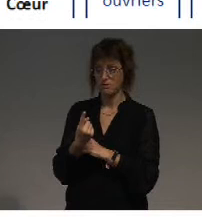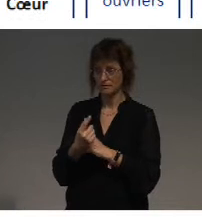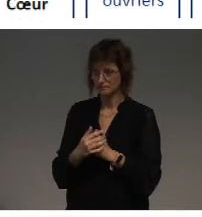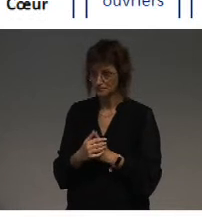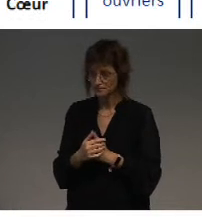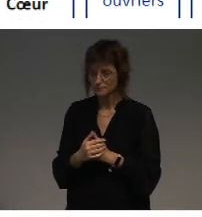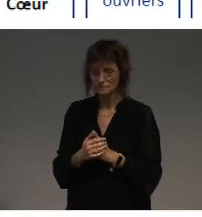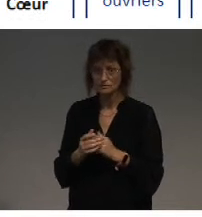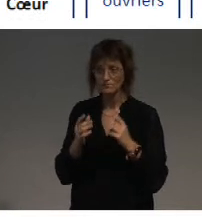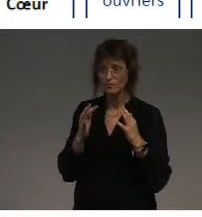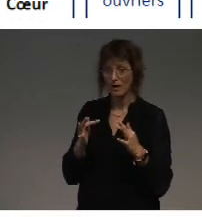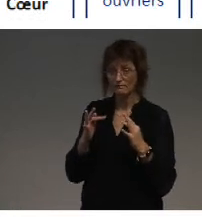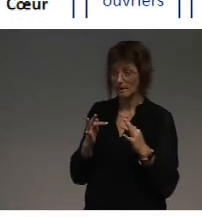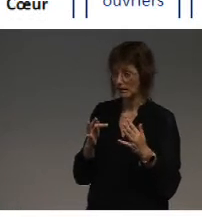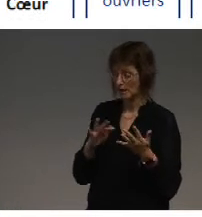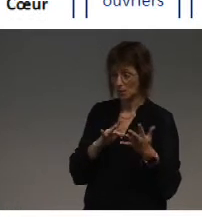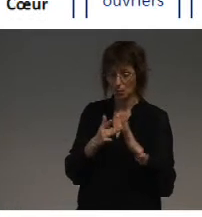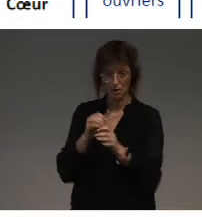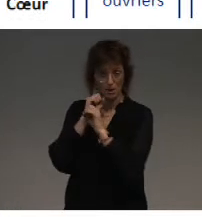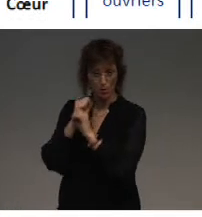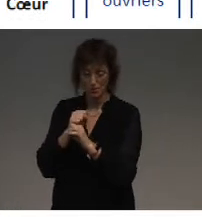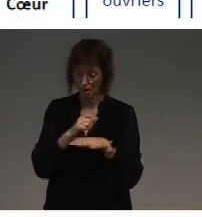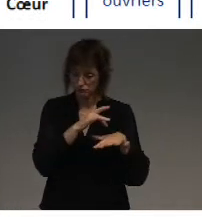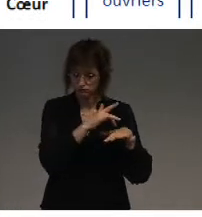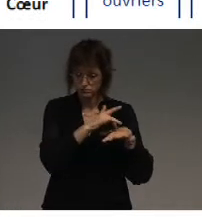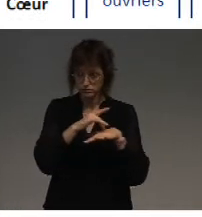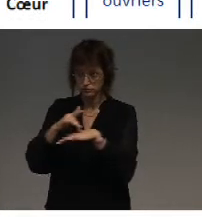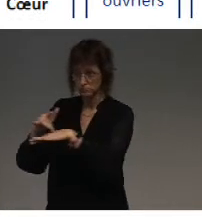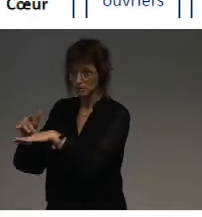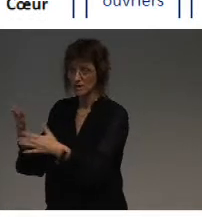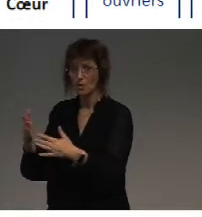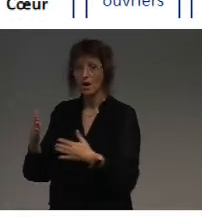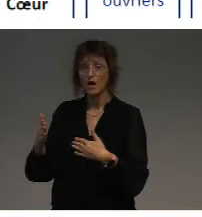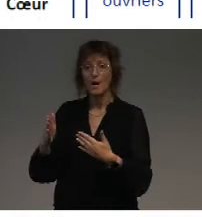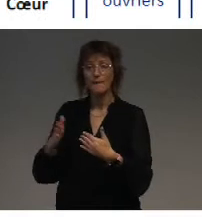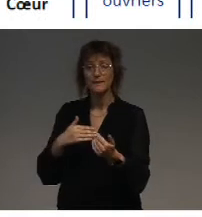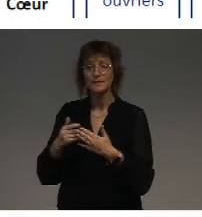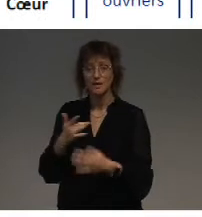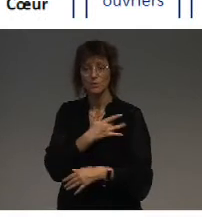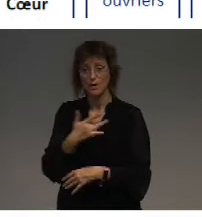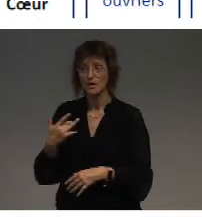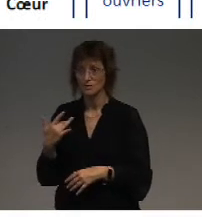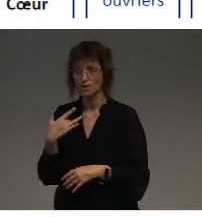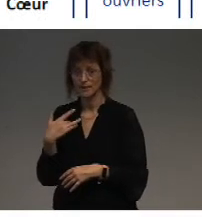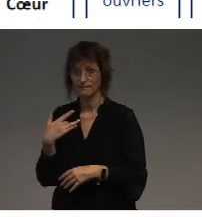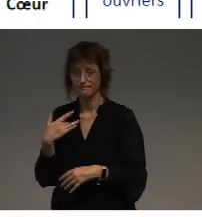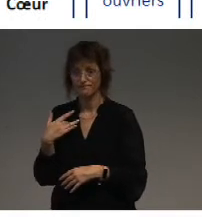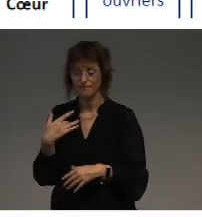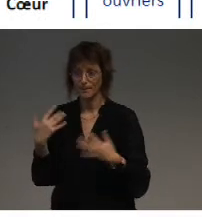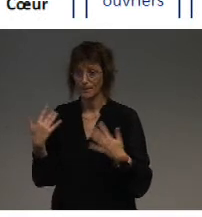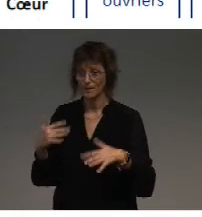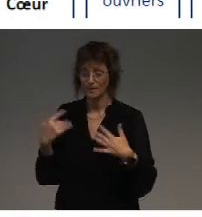est concerné par absolument toutes les contraintes qui sont les professions de santé, qui sont vraiment très très polyexposées,